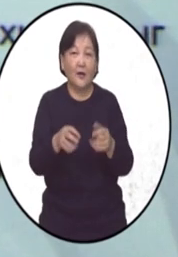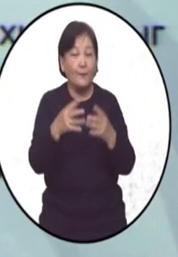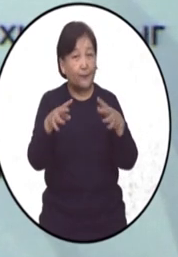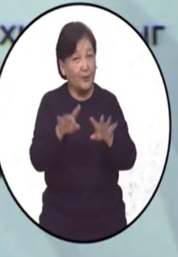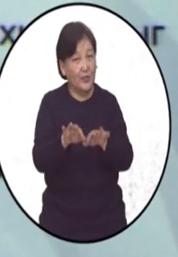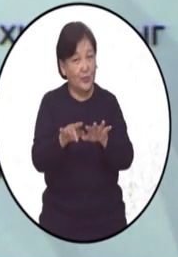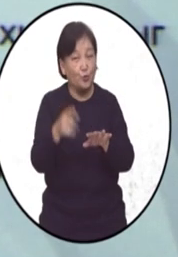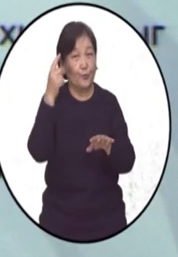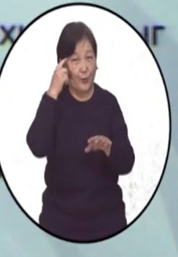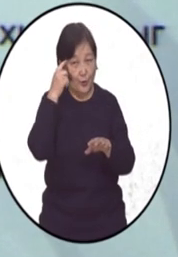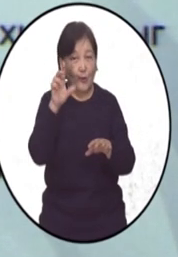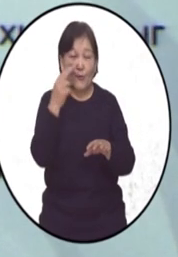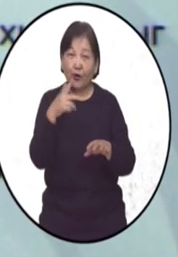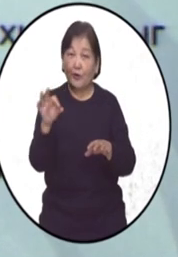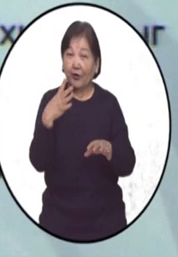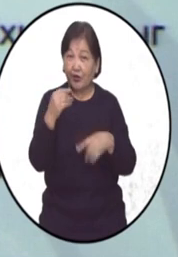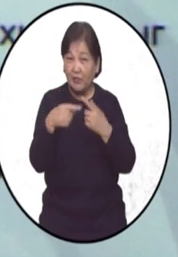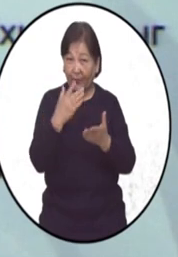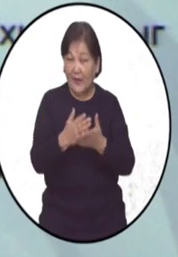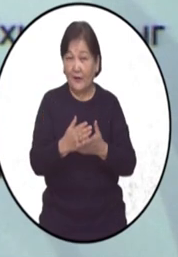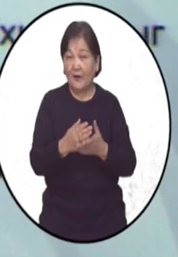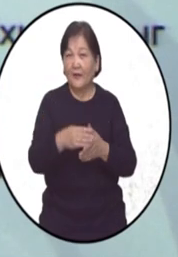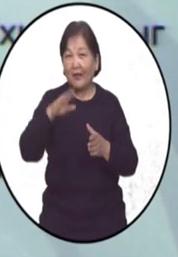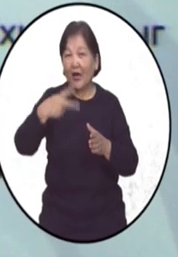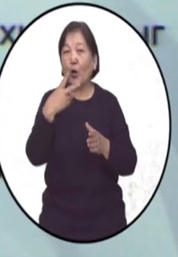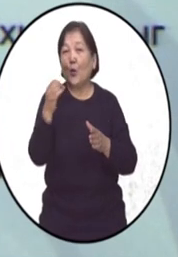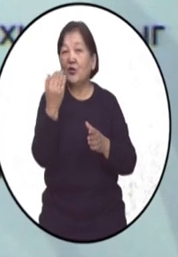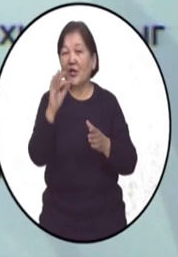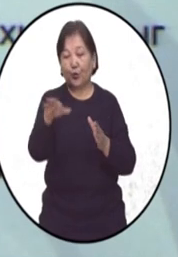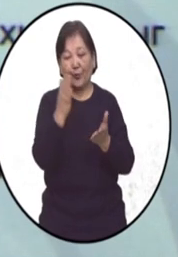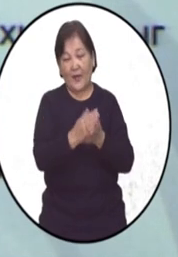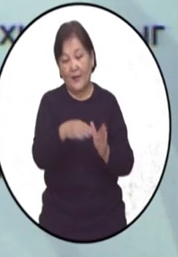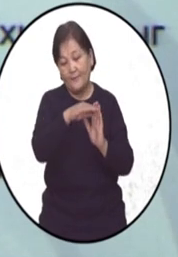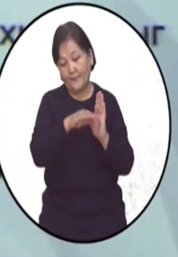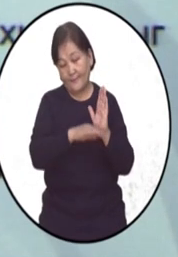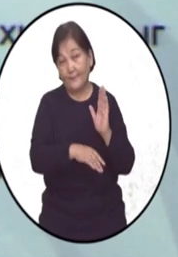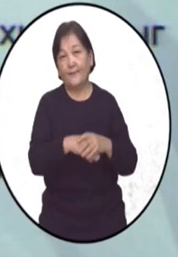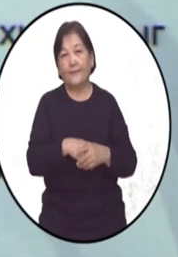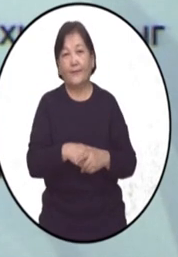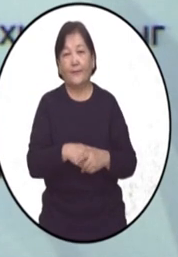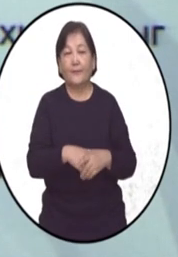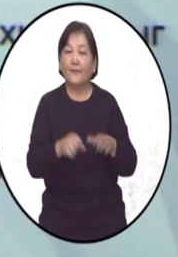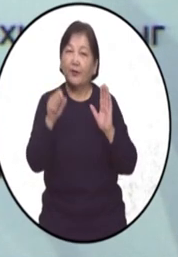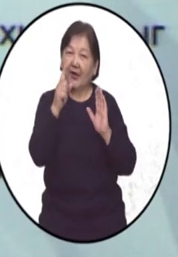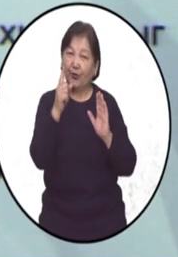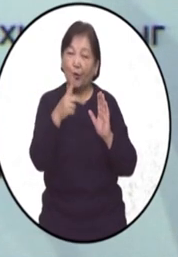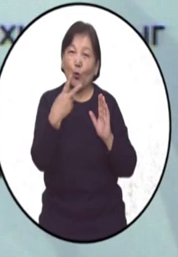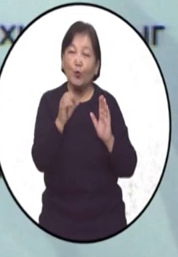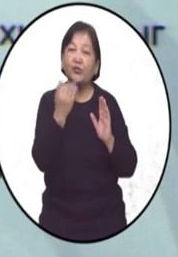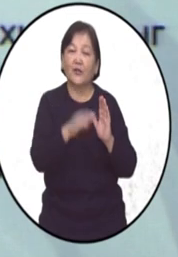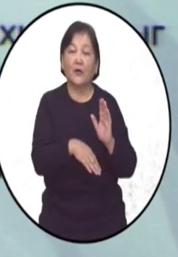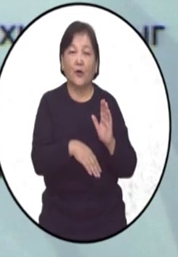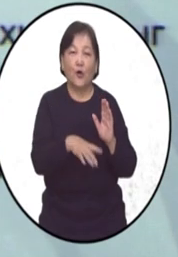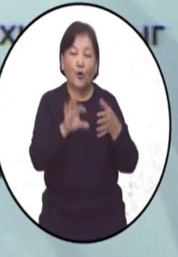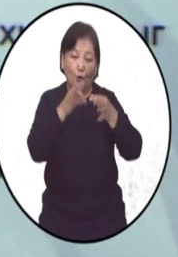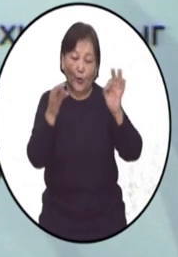байна. За мэдээлэл зүүн бодлогыг бодохдоо бол дараах үе шатуудыг дамжин бодно. За, нэгдүгээр үе шат бол бодлогын үйлбэрийг маш